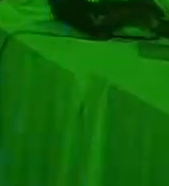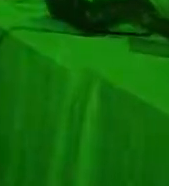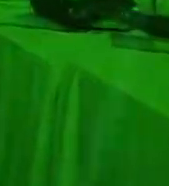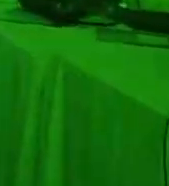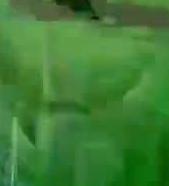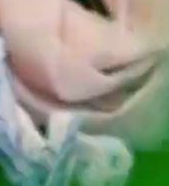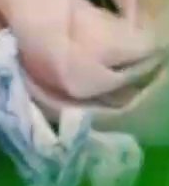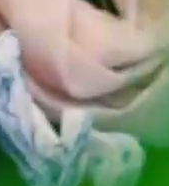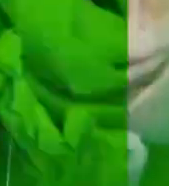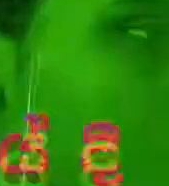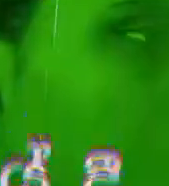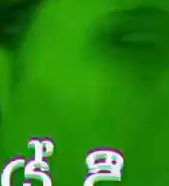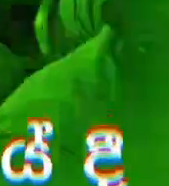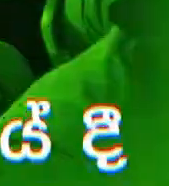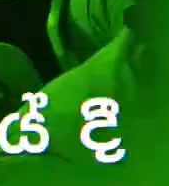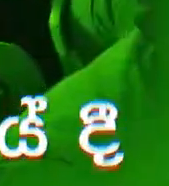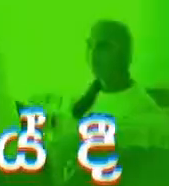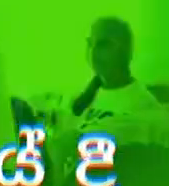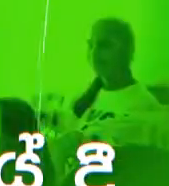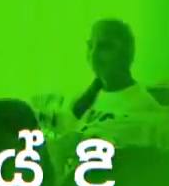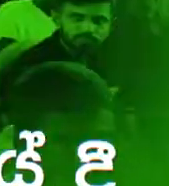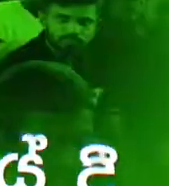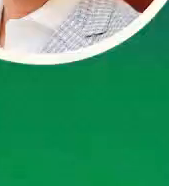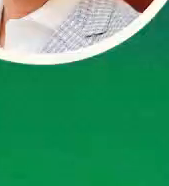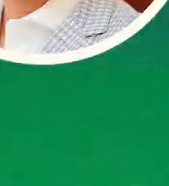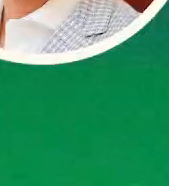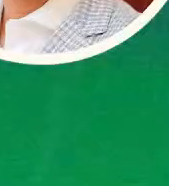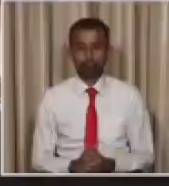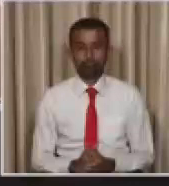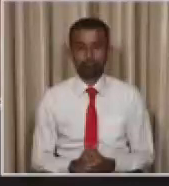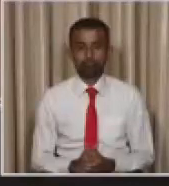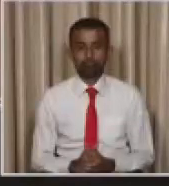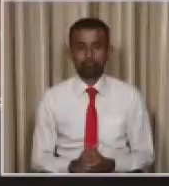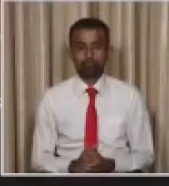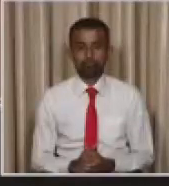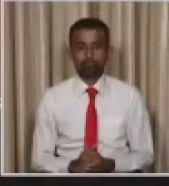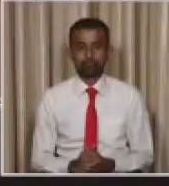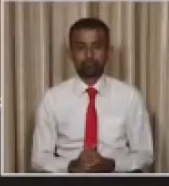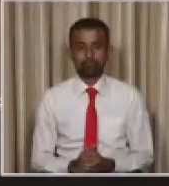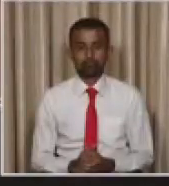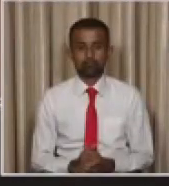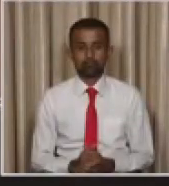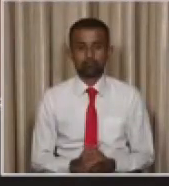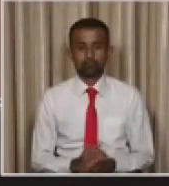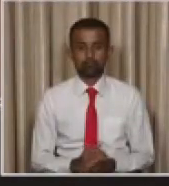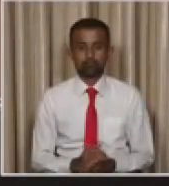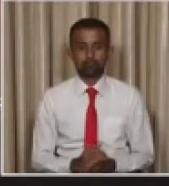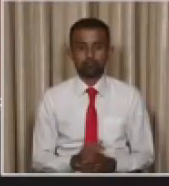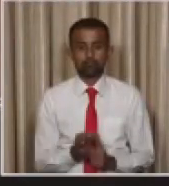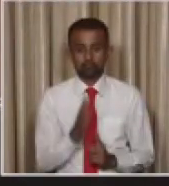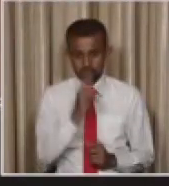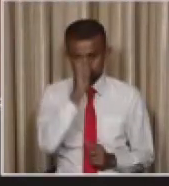ජයගමු ශ්‍රී ලංකා ජූනි 22 සහ 23 අම්පාර එච්.එම්. වීරසිංහ ක්‍රීඩාංගණයේදී ජනාධිපතිතුමා